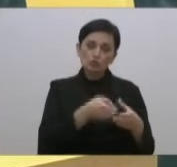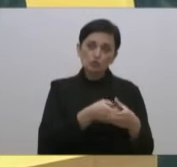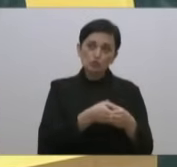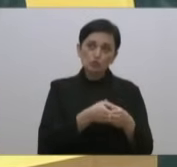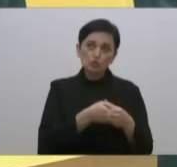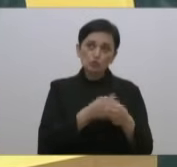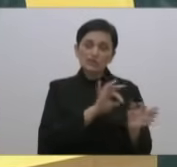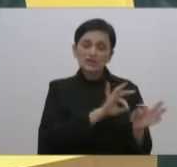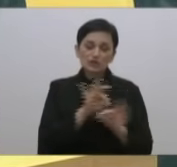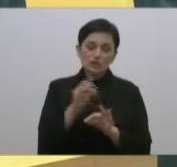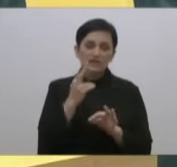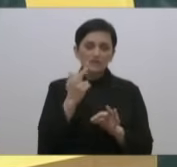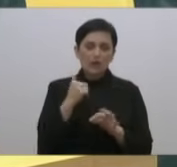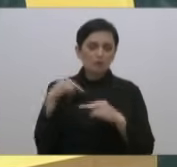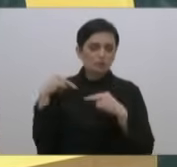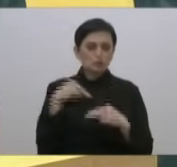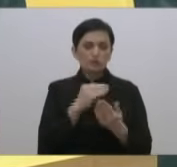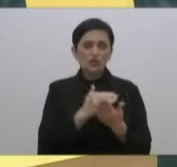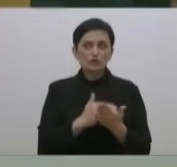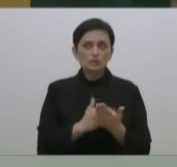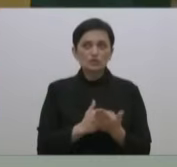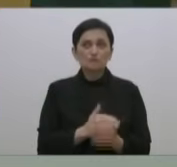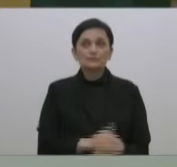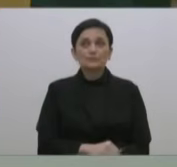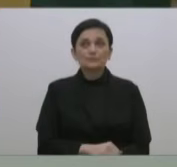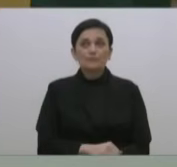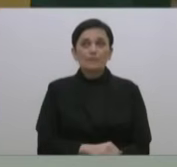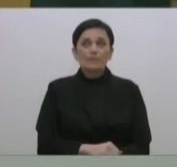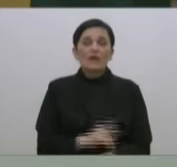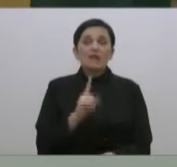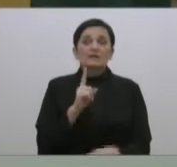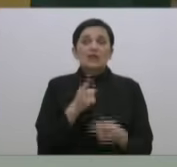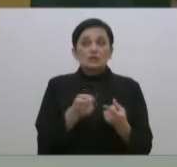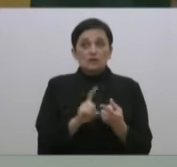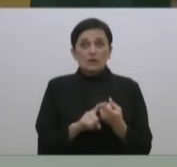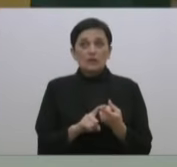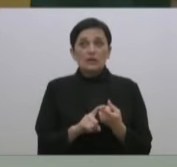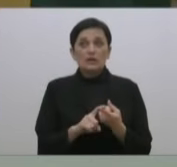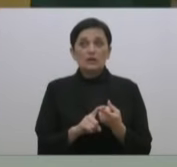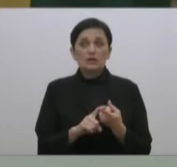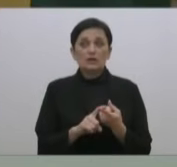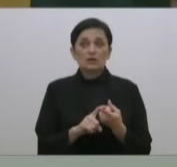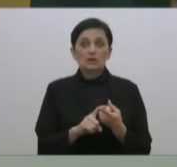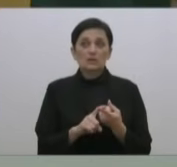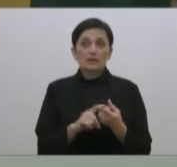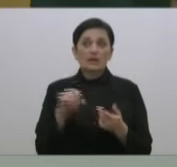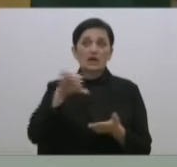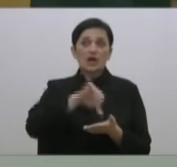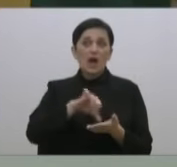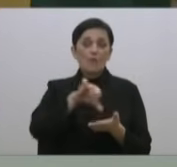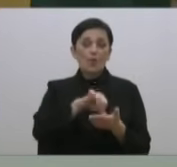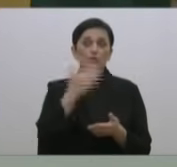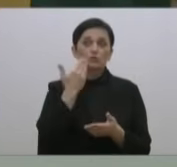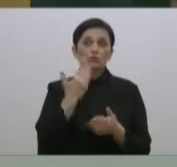გუნდი ინტენსიურად და დაუღალავ რეჟიმში. რაც შეეხება აქ გამოსვლებს,